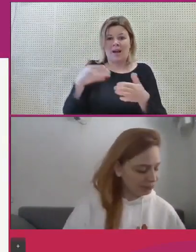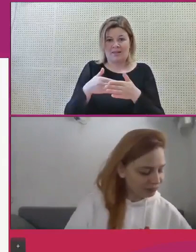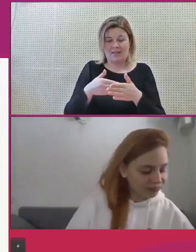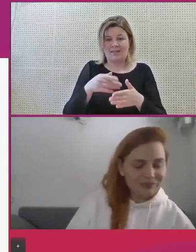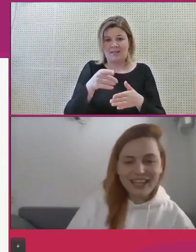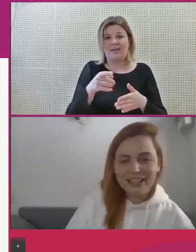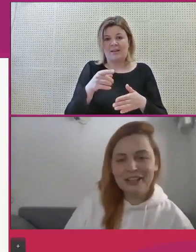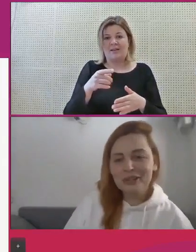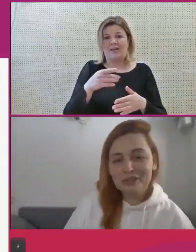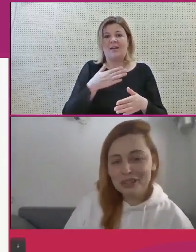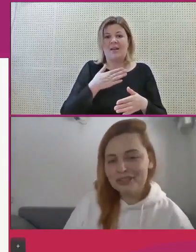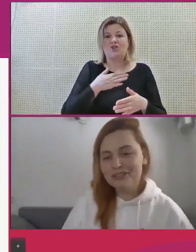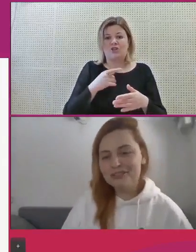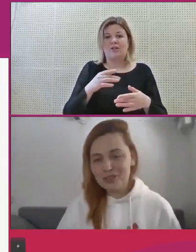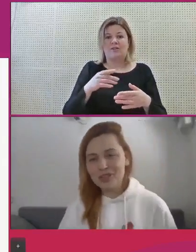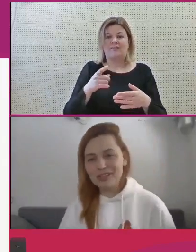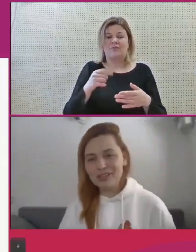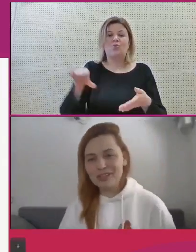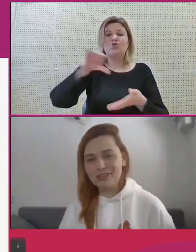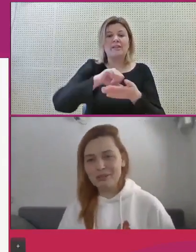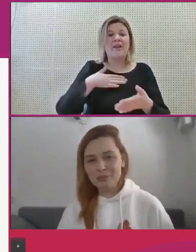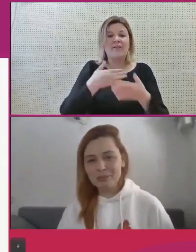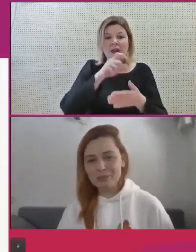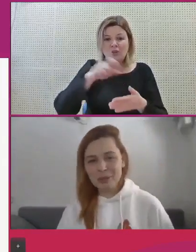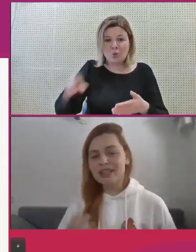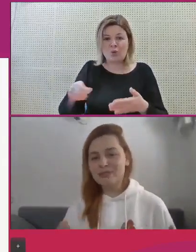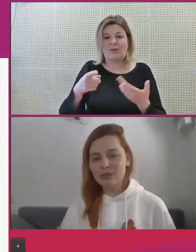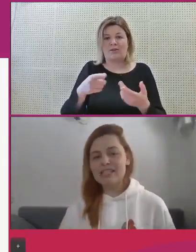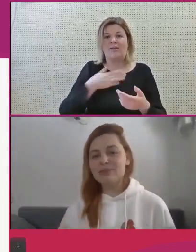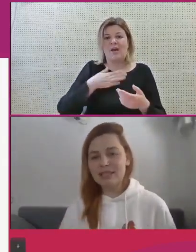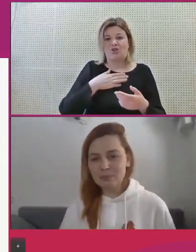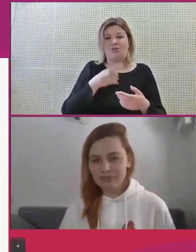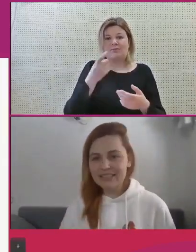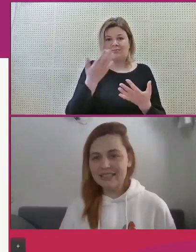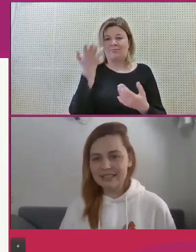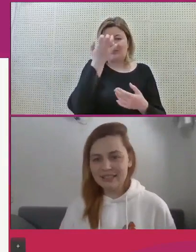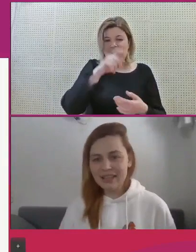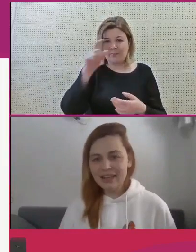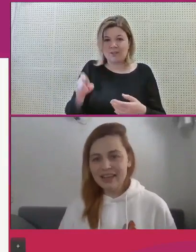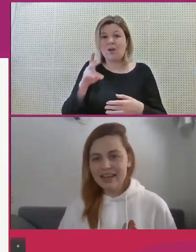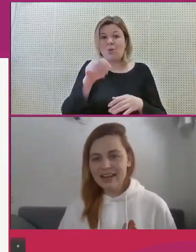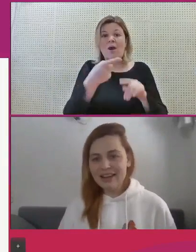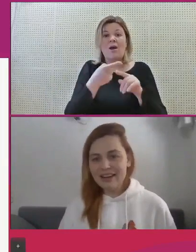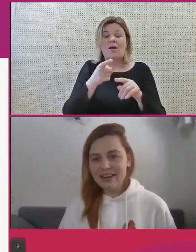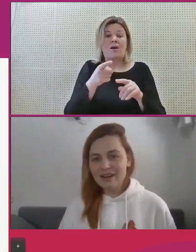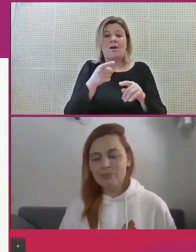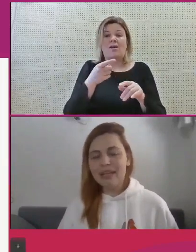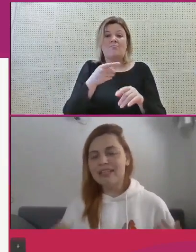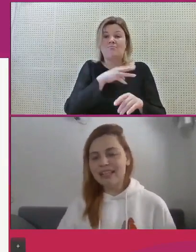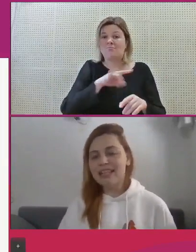далее. Но вся фишка этого мероприятия в том, что мы его на самом деле не проводили.